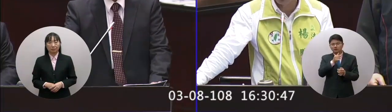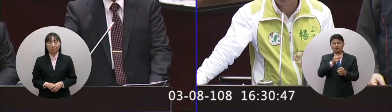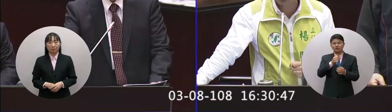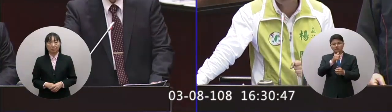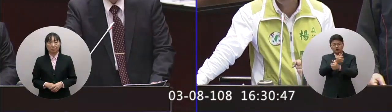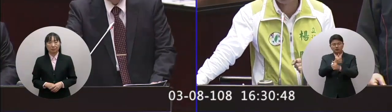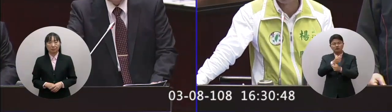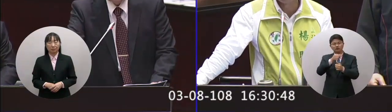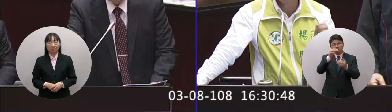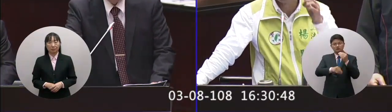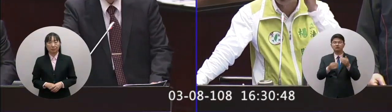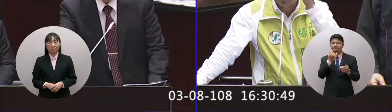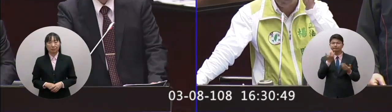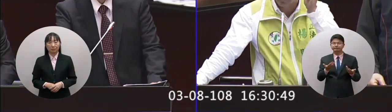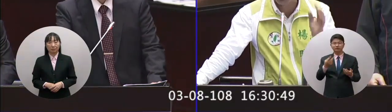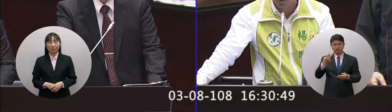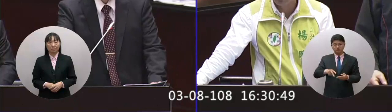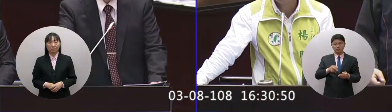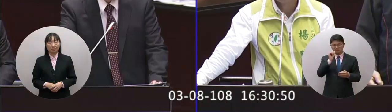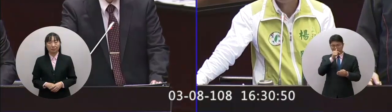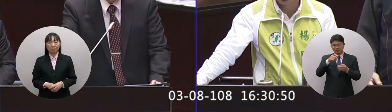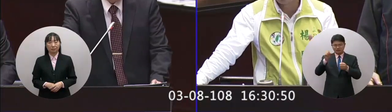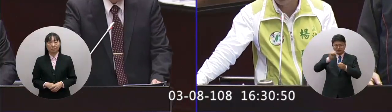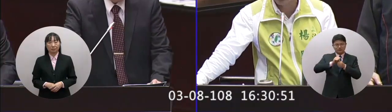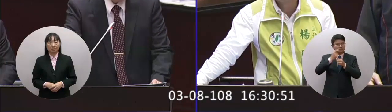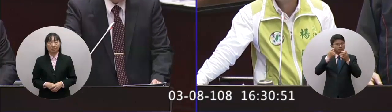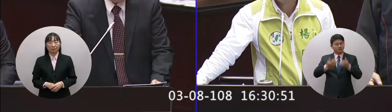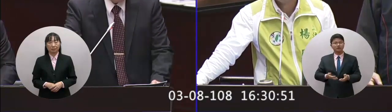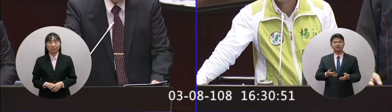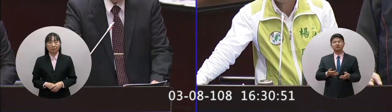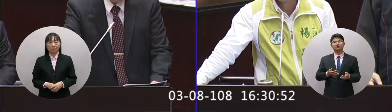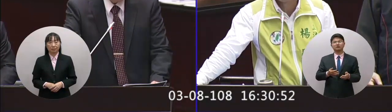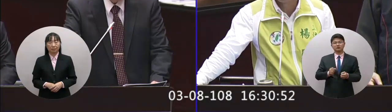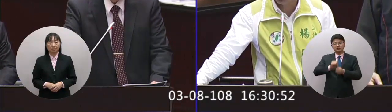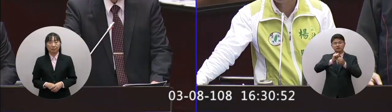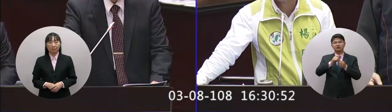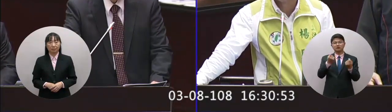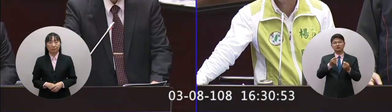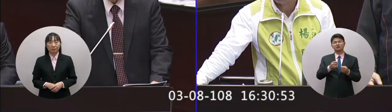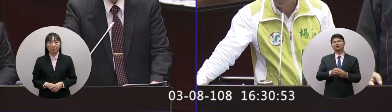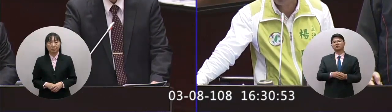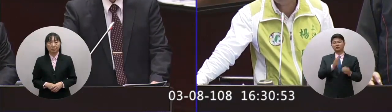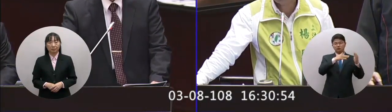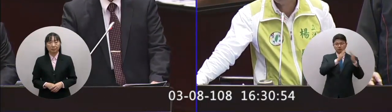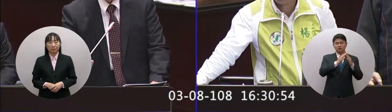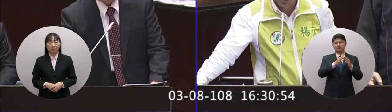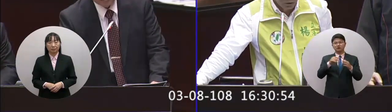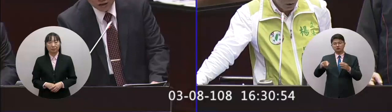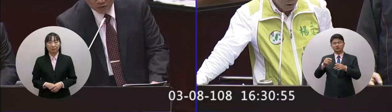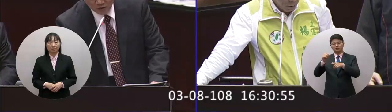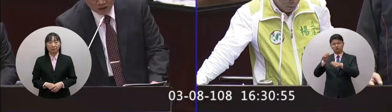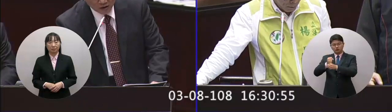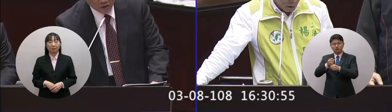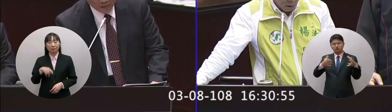的取材方式，或者是在强化增加建教生的名额，好不